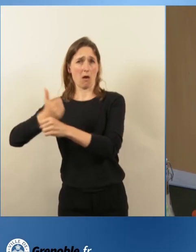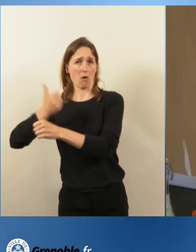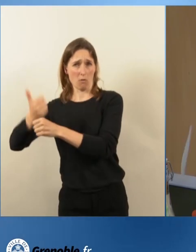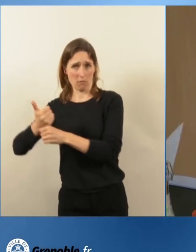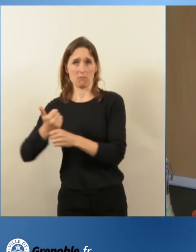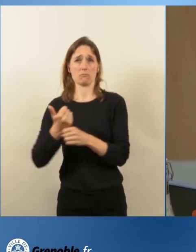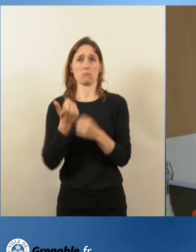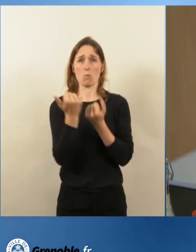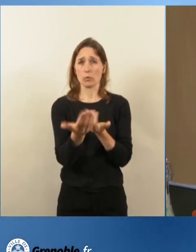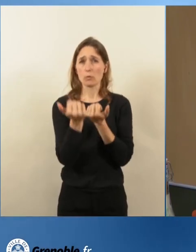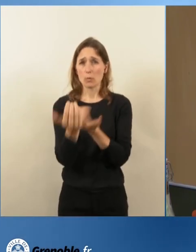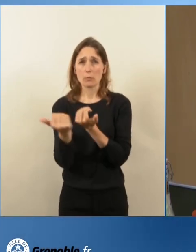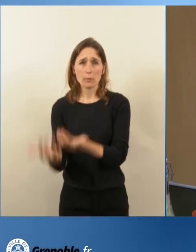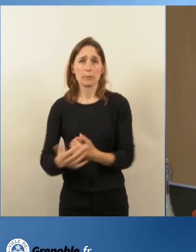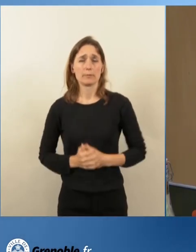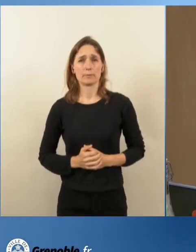l'année